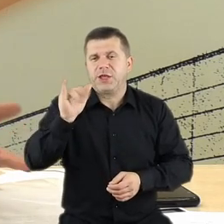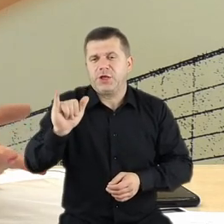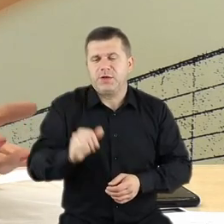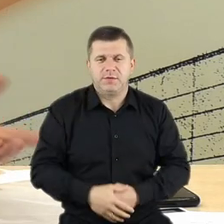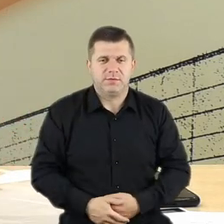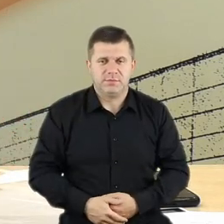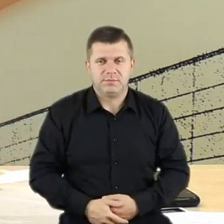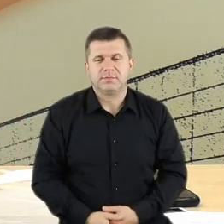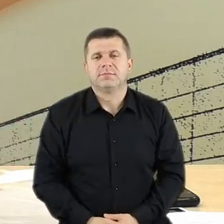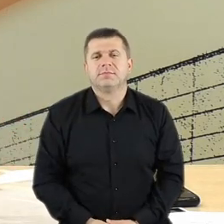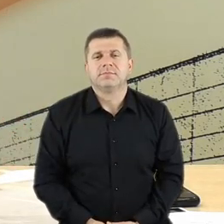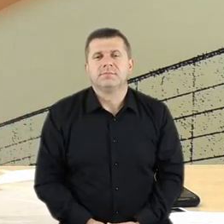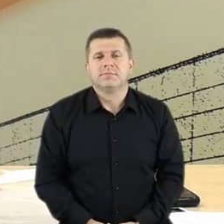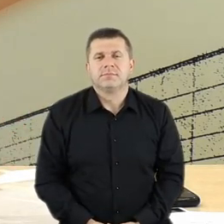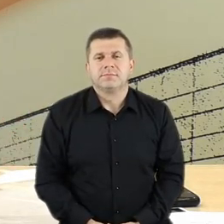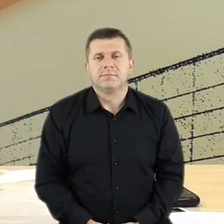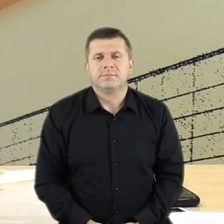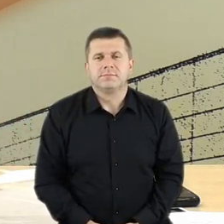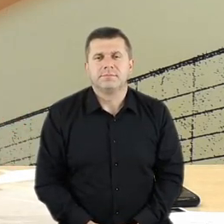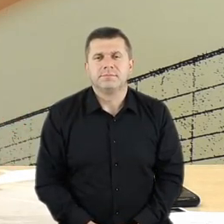zastawa tak jak w tej chwili